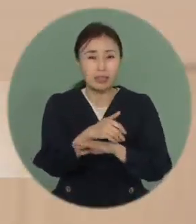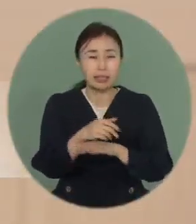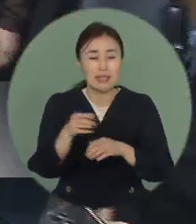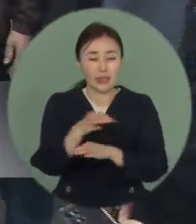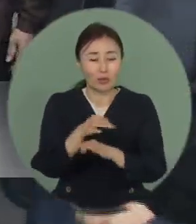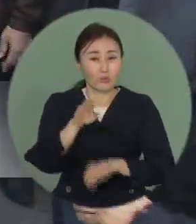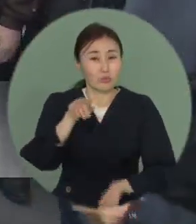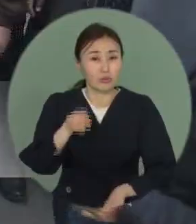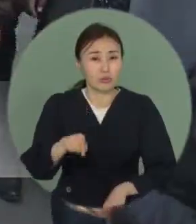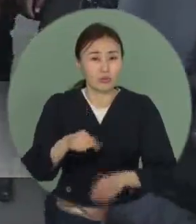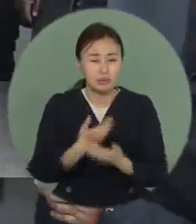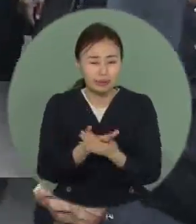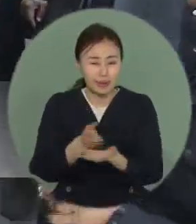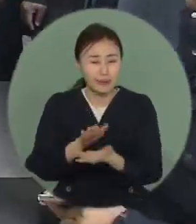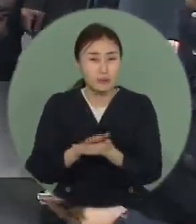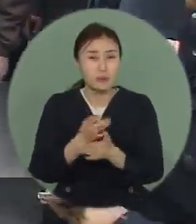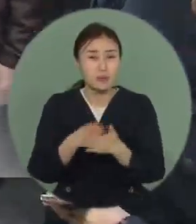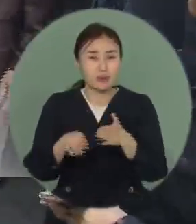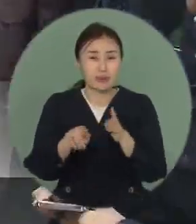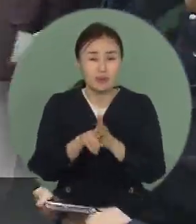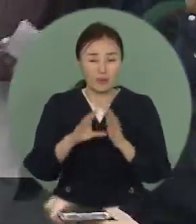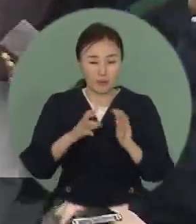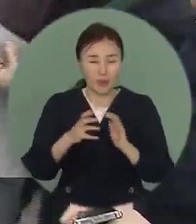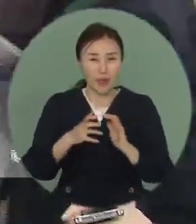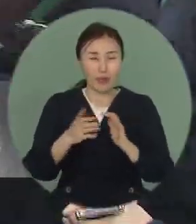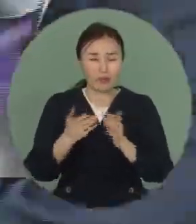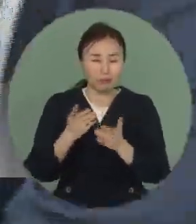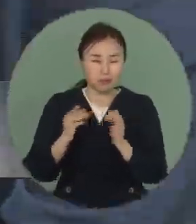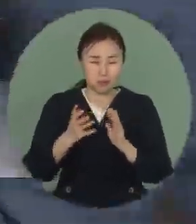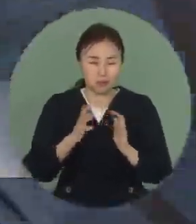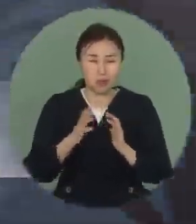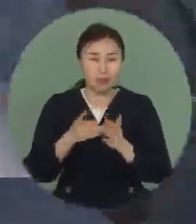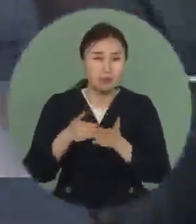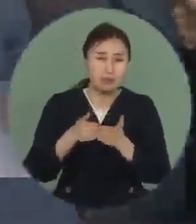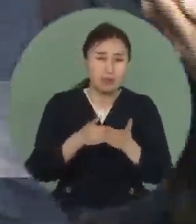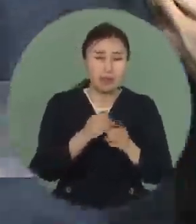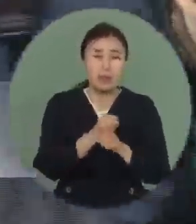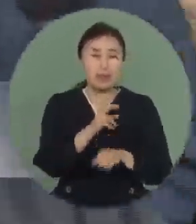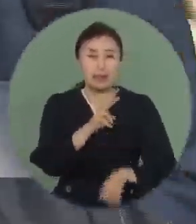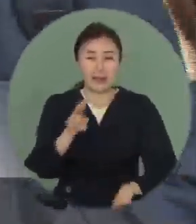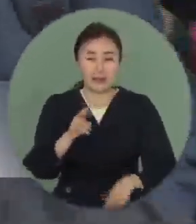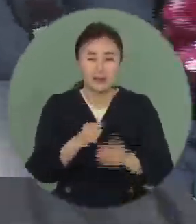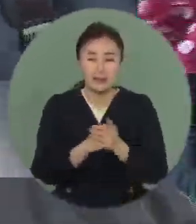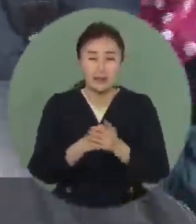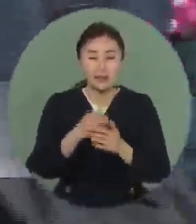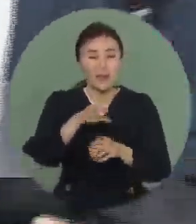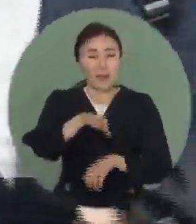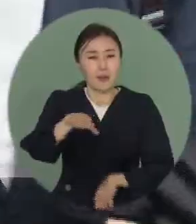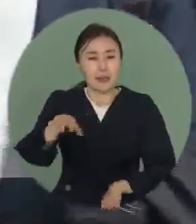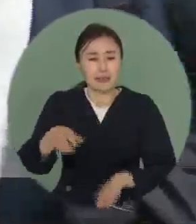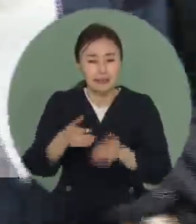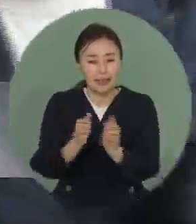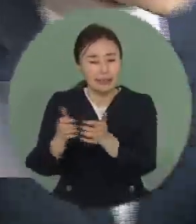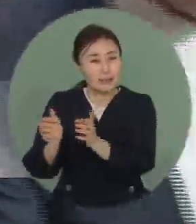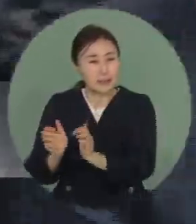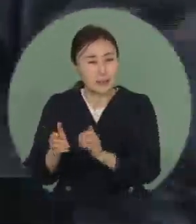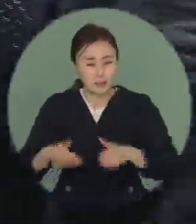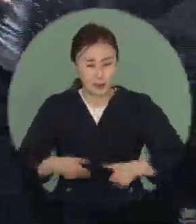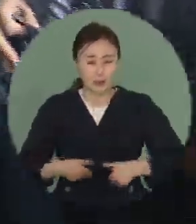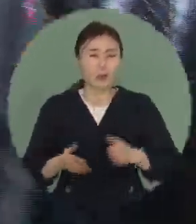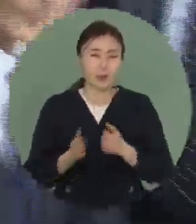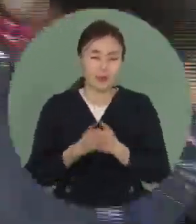추진하려면 국회 안권 조정 위원회를 통과해야 하는데 그러기 위해선 복수의 개혁적인 정당이 필요하기 때문이라고